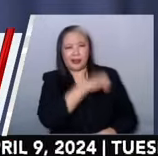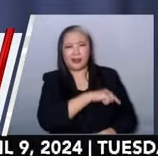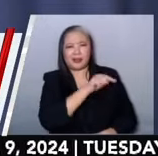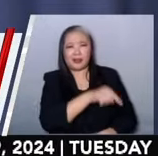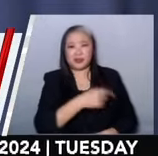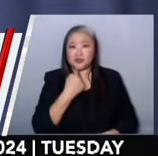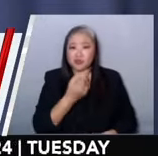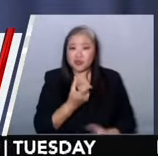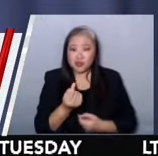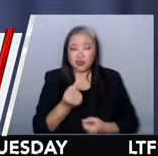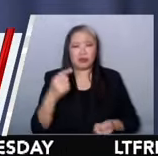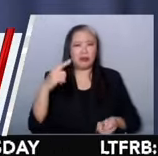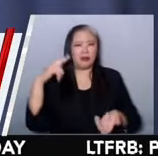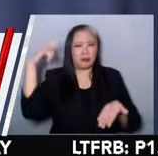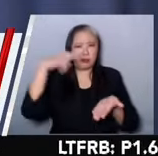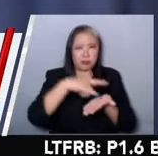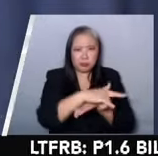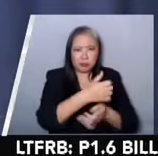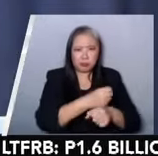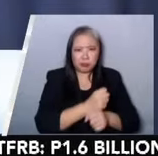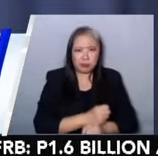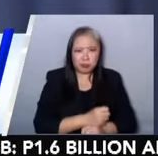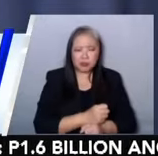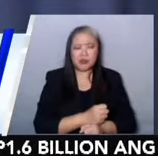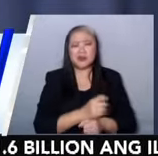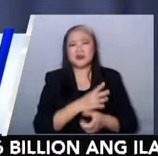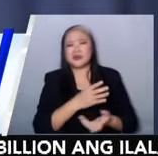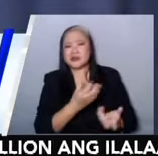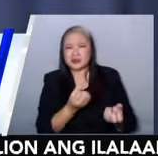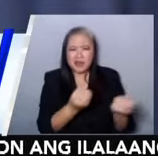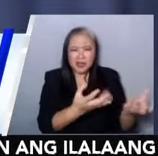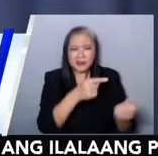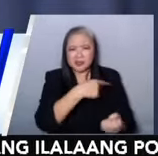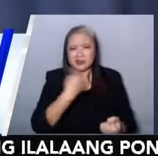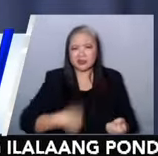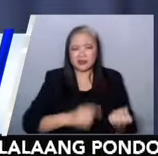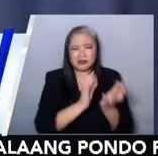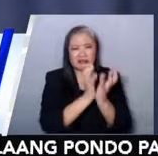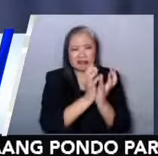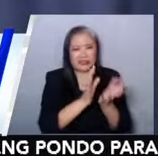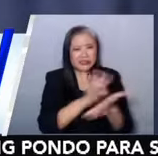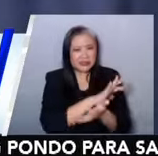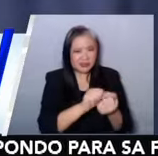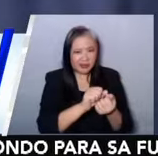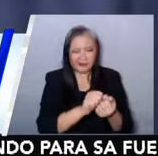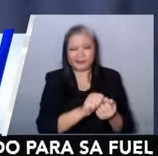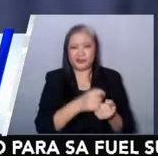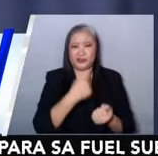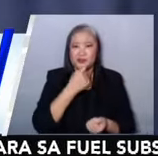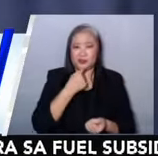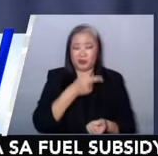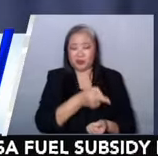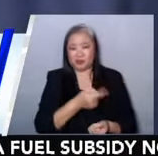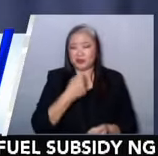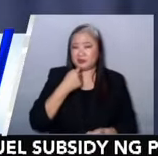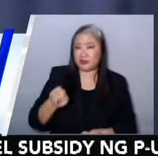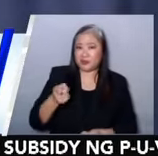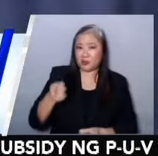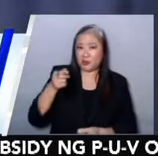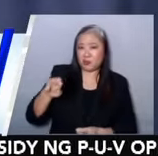at saka Mischief Reef. Mas marami na sila nasira. So siguro wala silang karapatan magsabi na nakakasira tayo